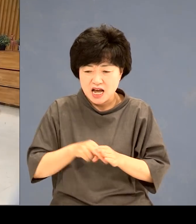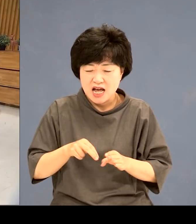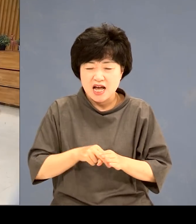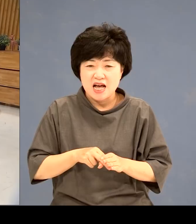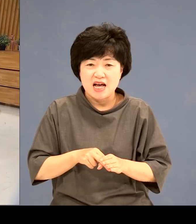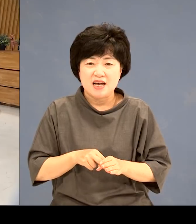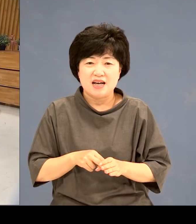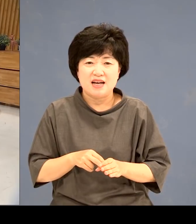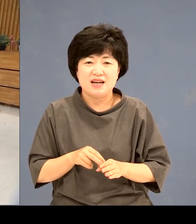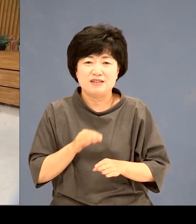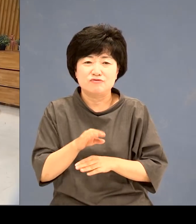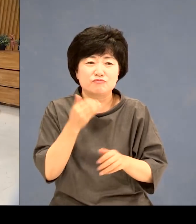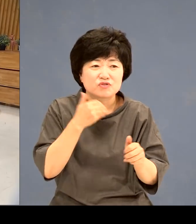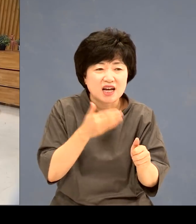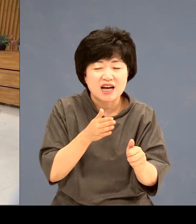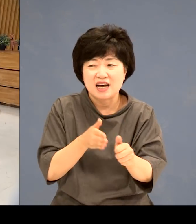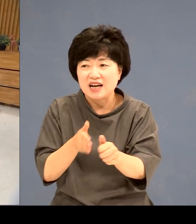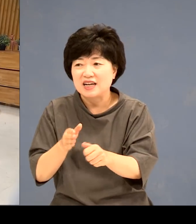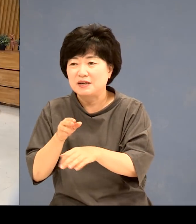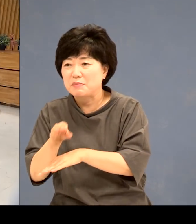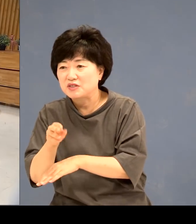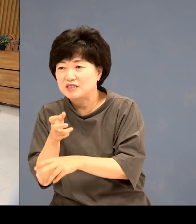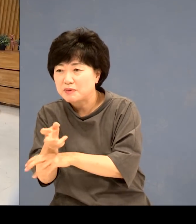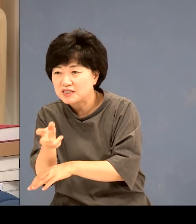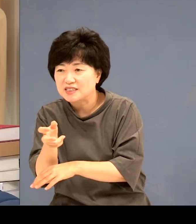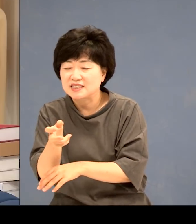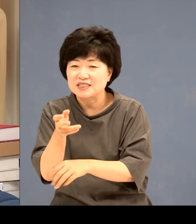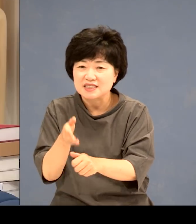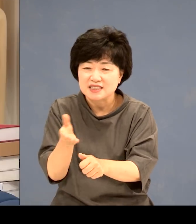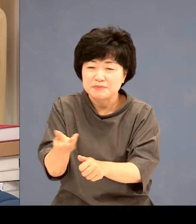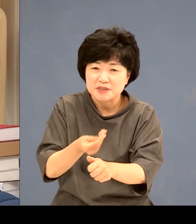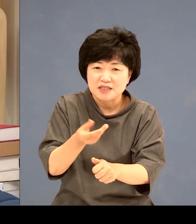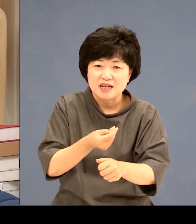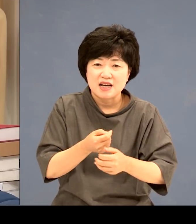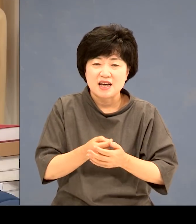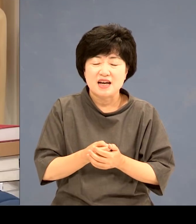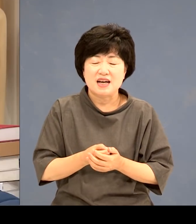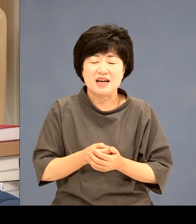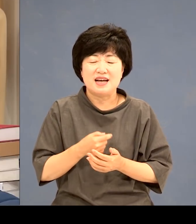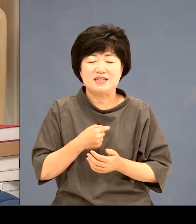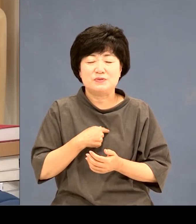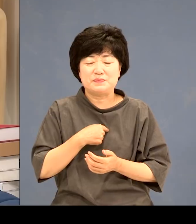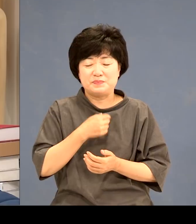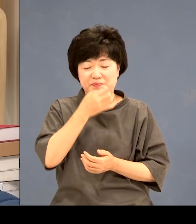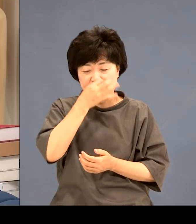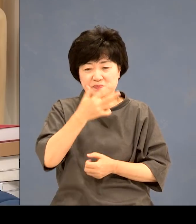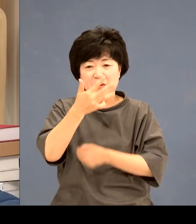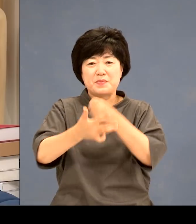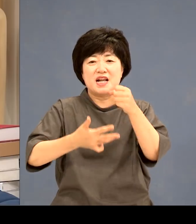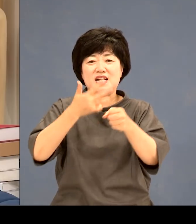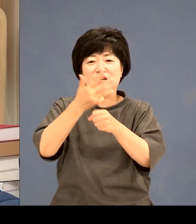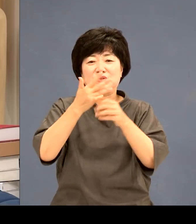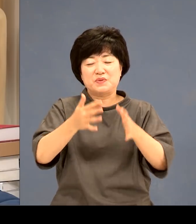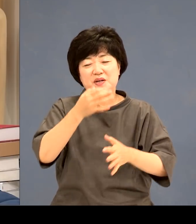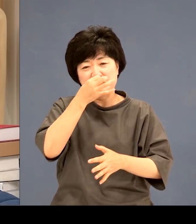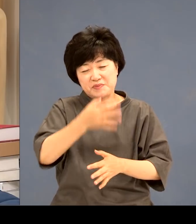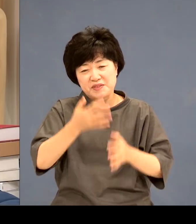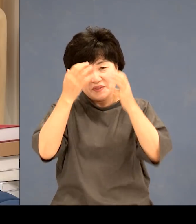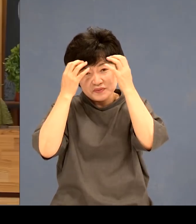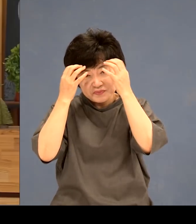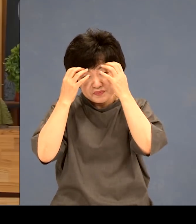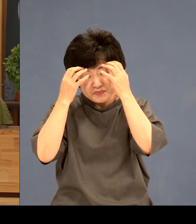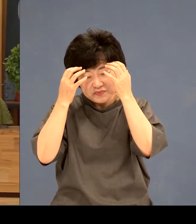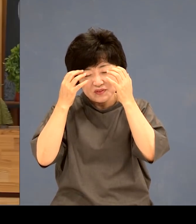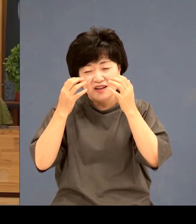때 필요하잖아요. 네. 그게 거의 한 8년 동안 이제 그렇게 힘겨운 시간들이 좀 있어서 저희 아이들은 좀 차에 대한 트라우마가